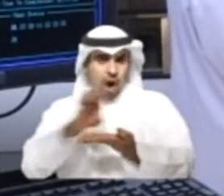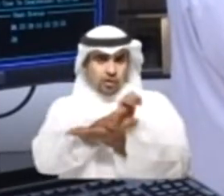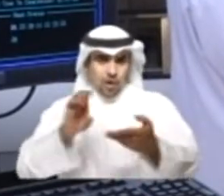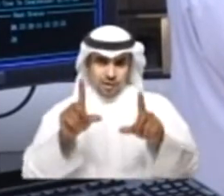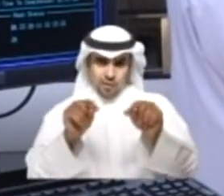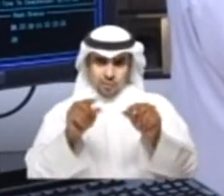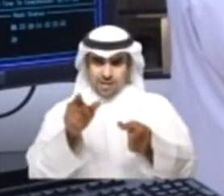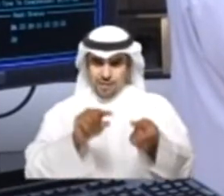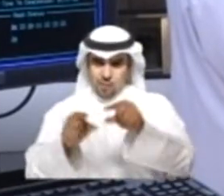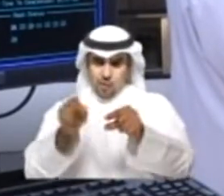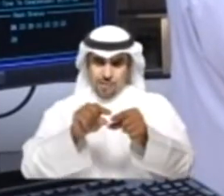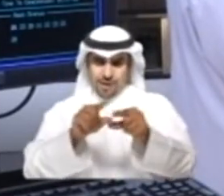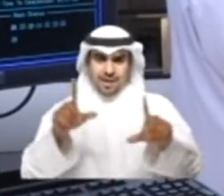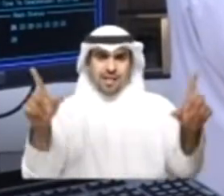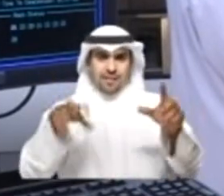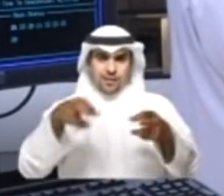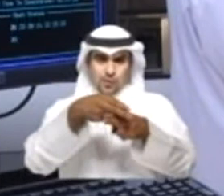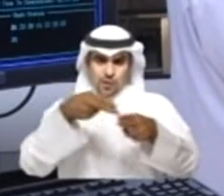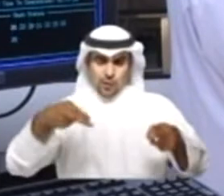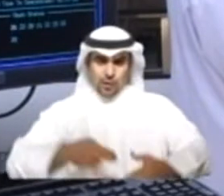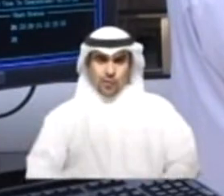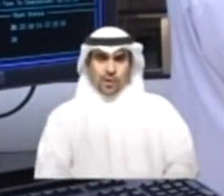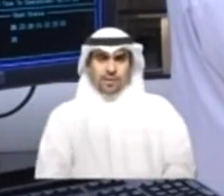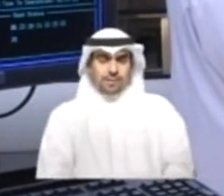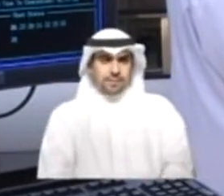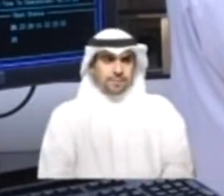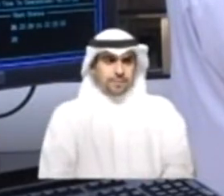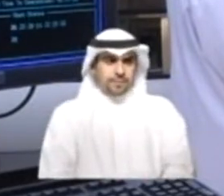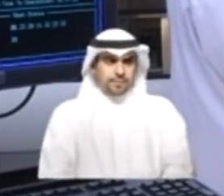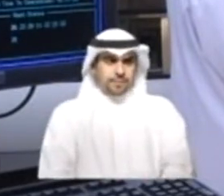هذا المختبر. لما أبو علاوي، تلفزيون دولة الكويت.